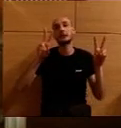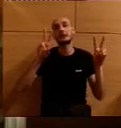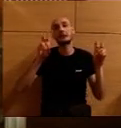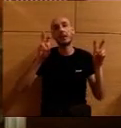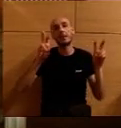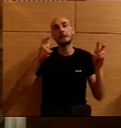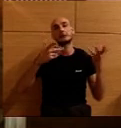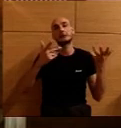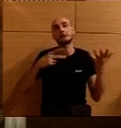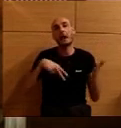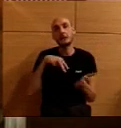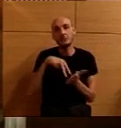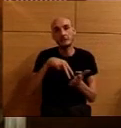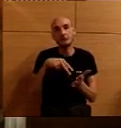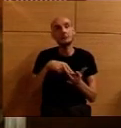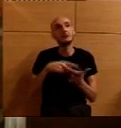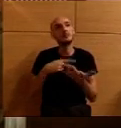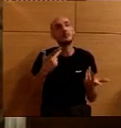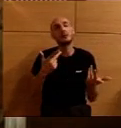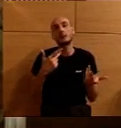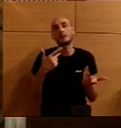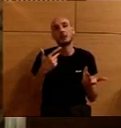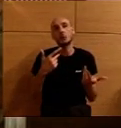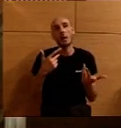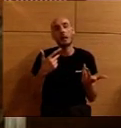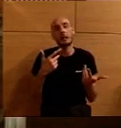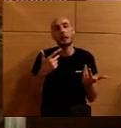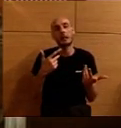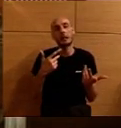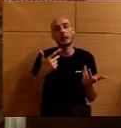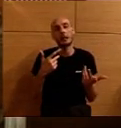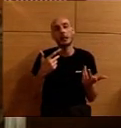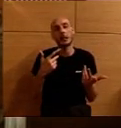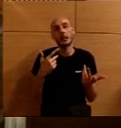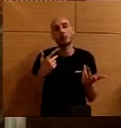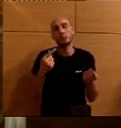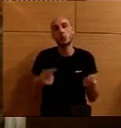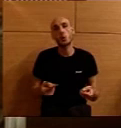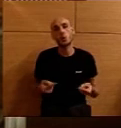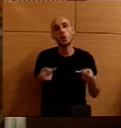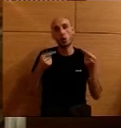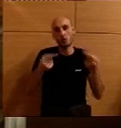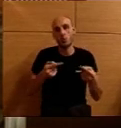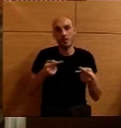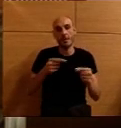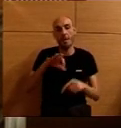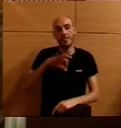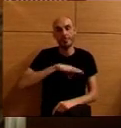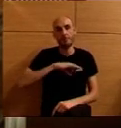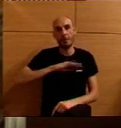per problemes externs i que tenen una repercussió dins de la nostra institució.